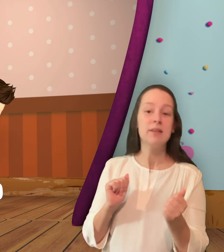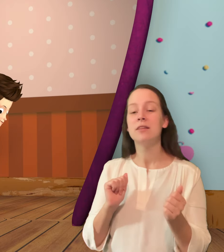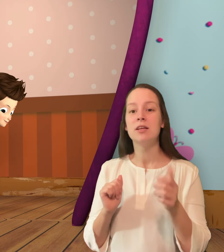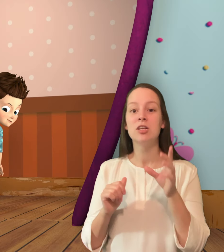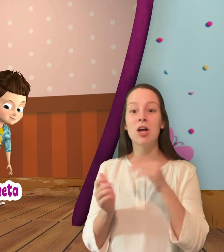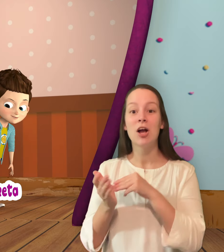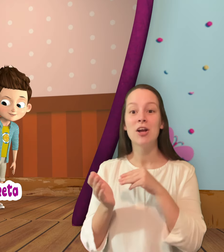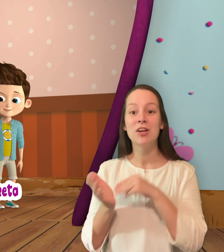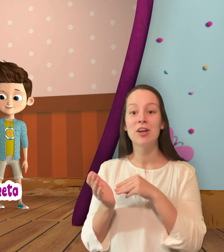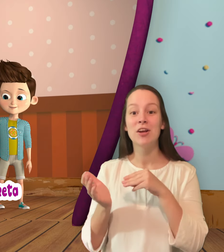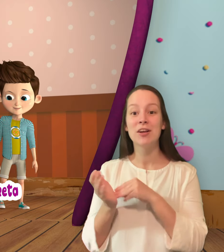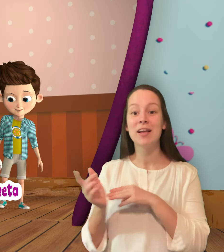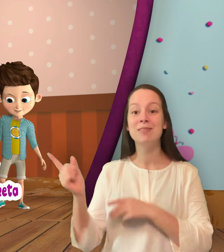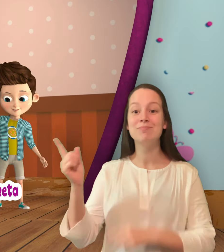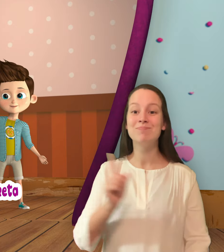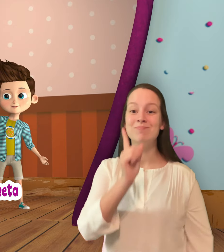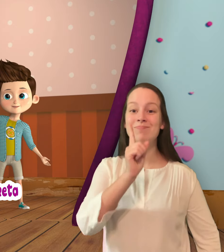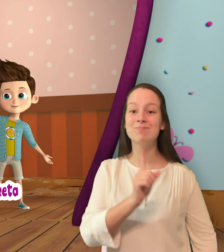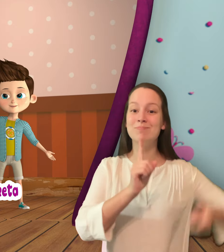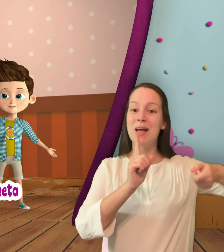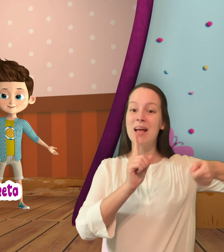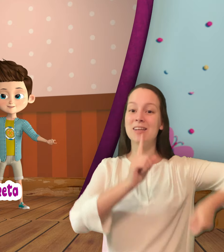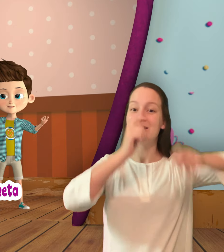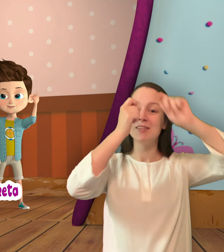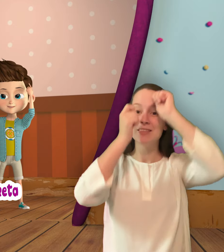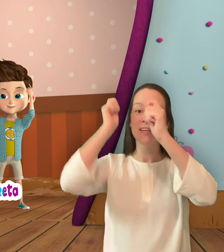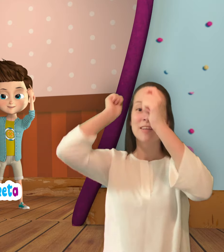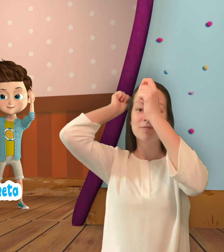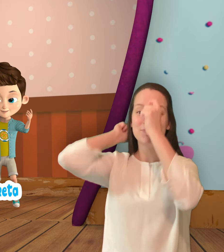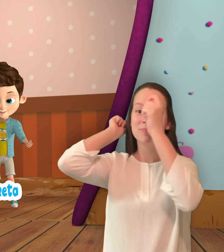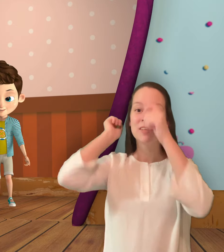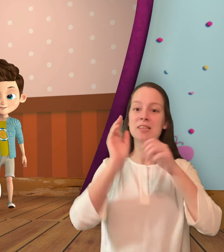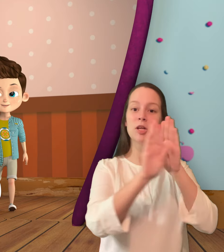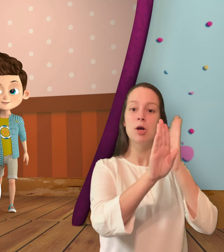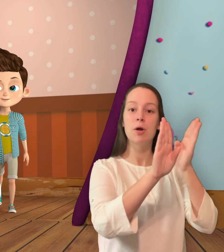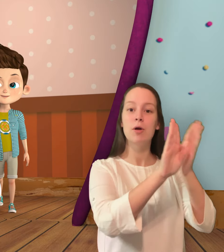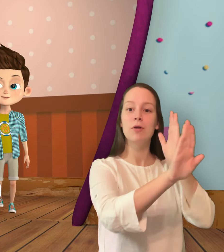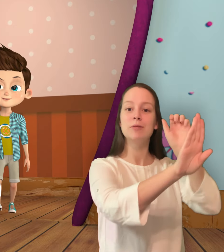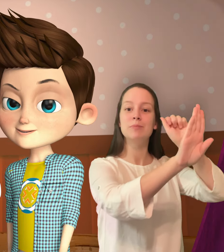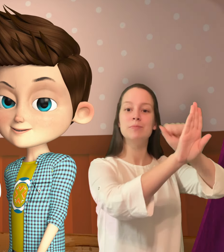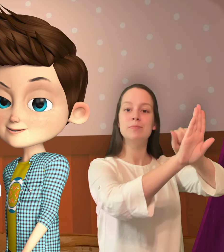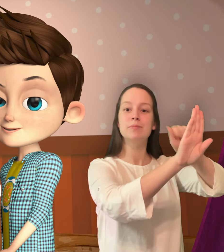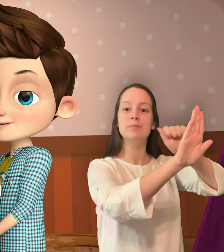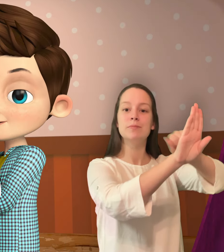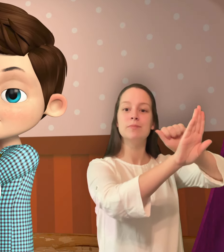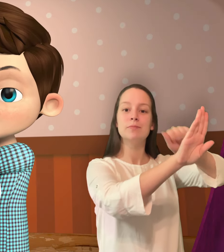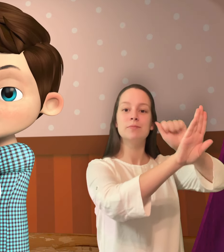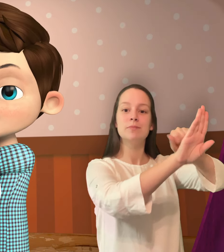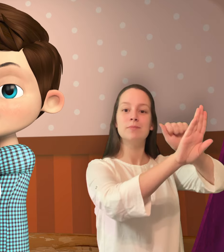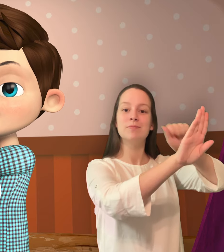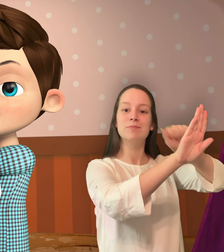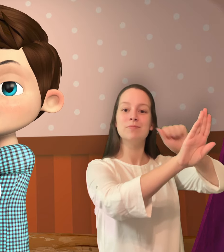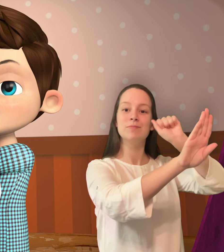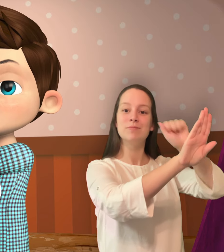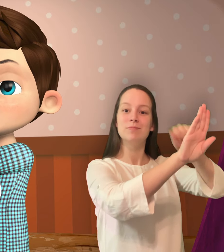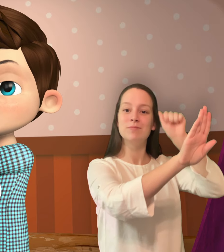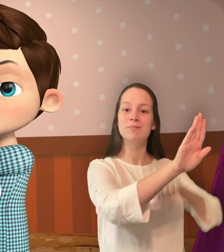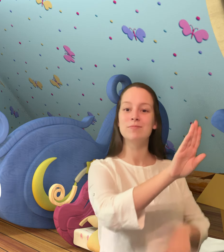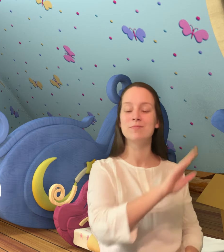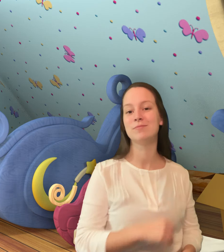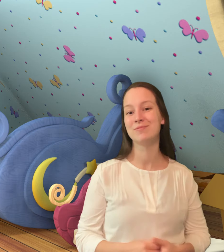た医者はカバと帽子を持ってきてくれた着いたらどんどんとドアに